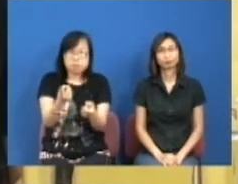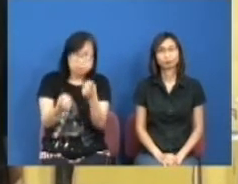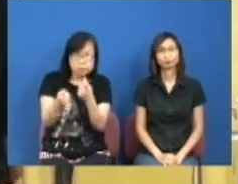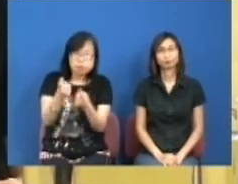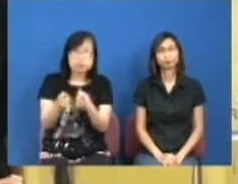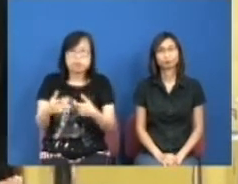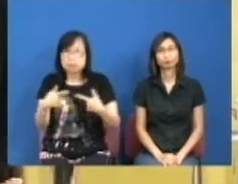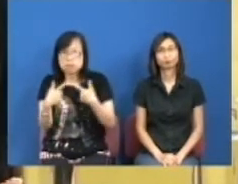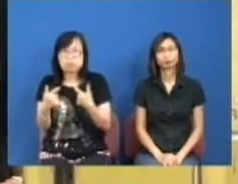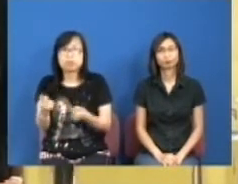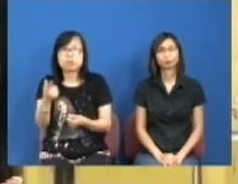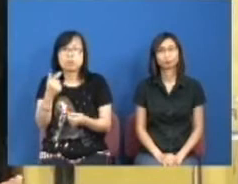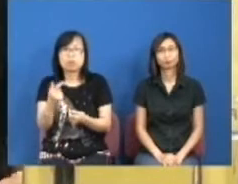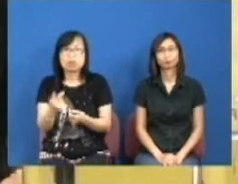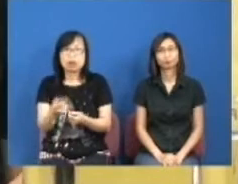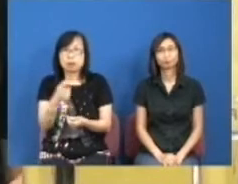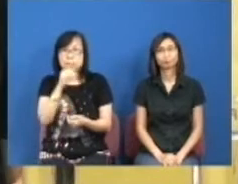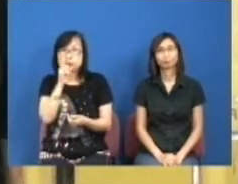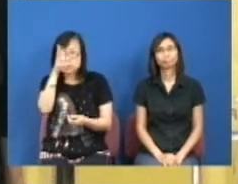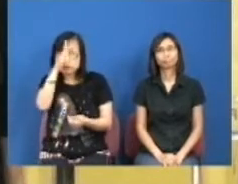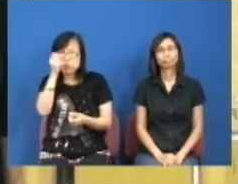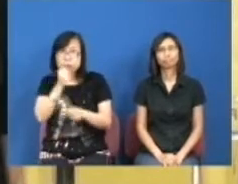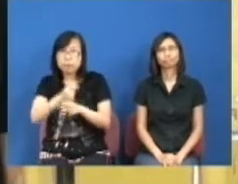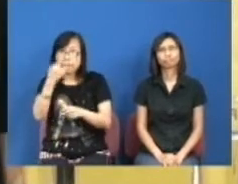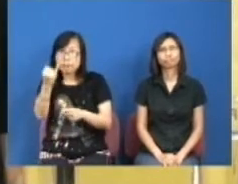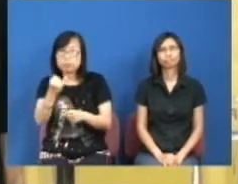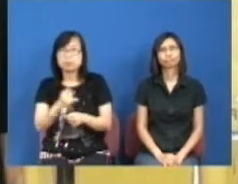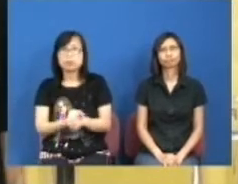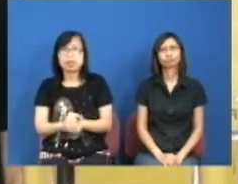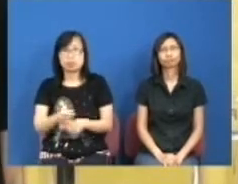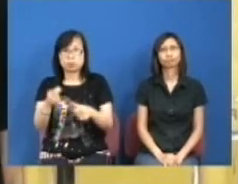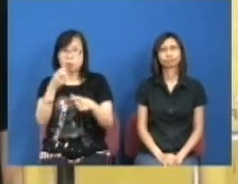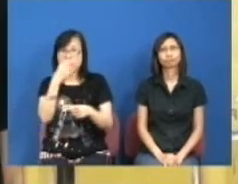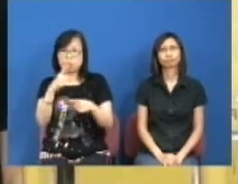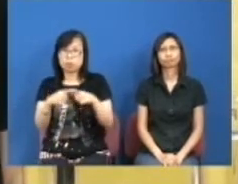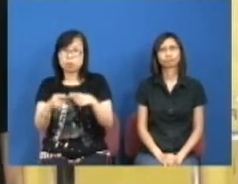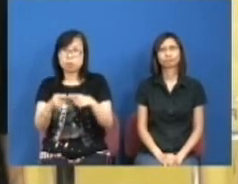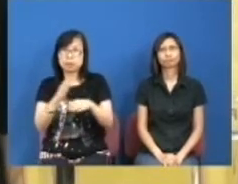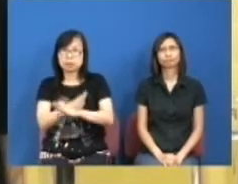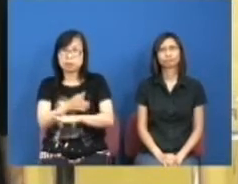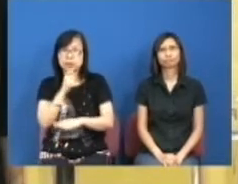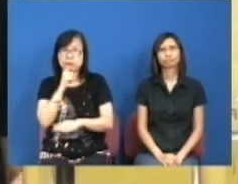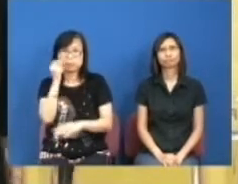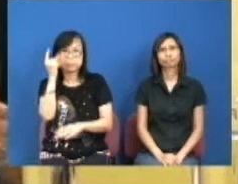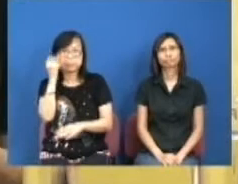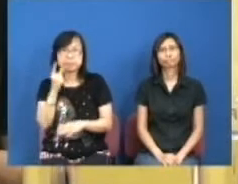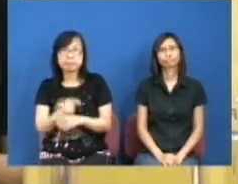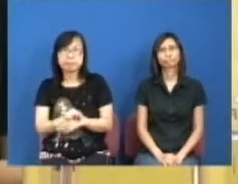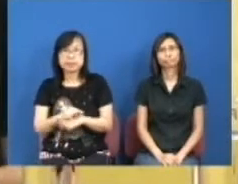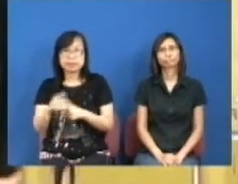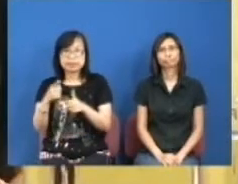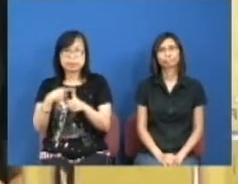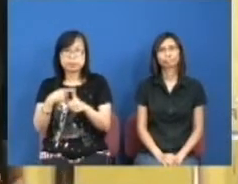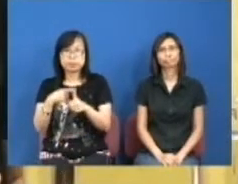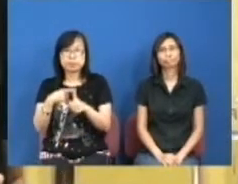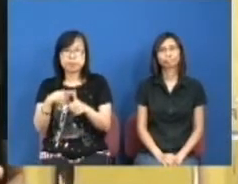這個政府。當個政府做得唔好嘅時候，咁但係香港公民社會咧就有幾個特色嘅。咁首先咧，我哋可